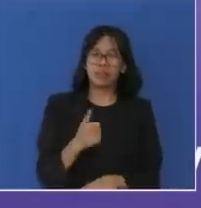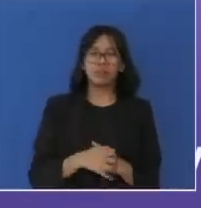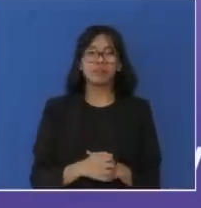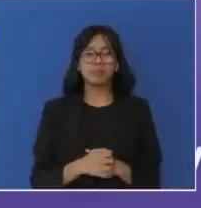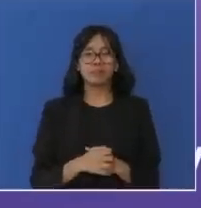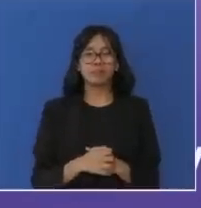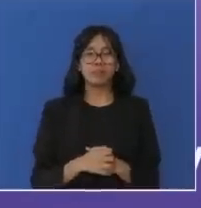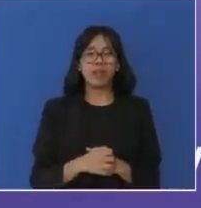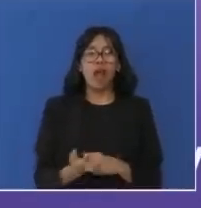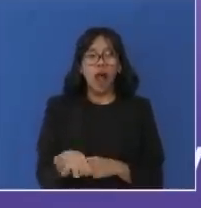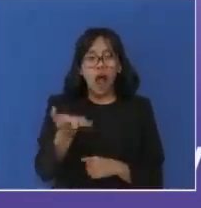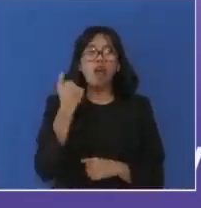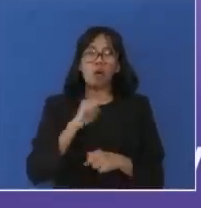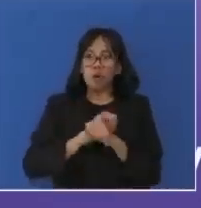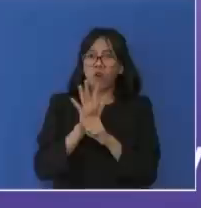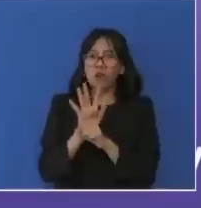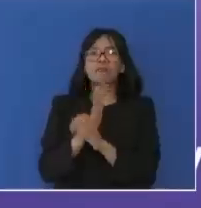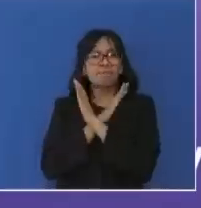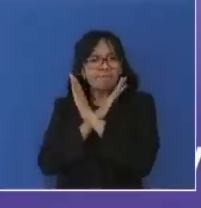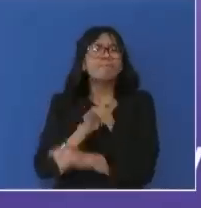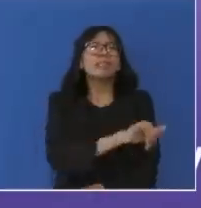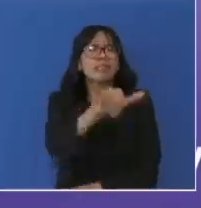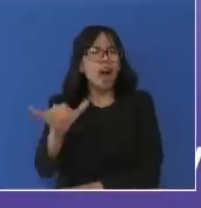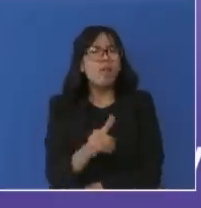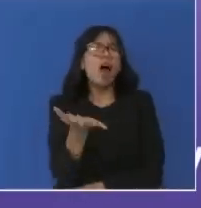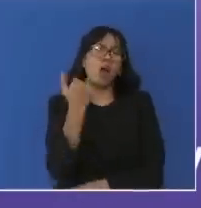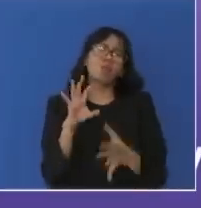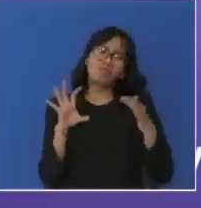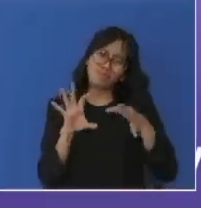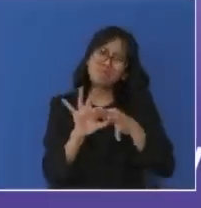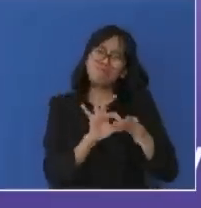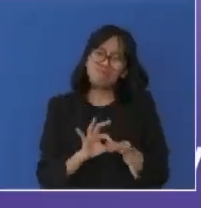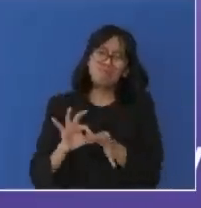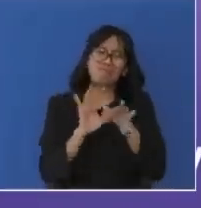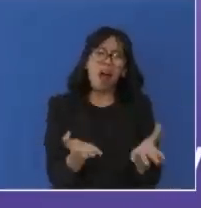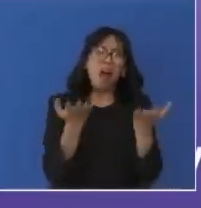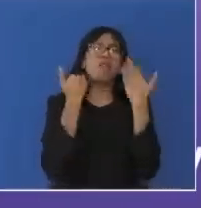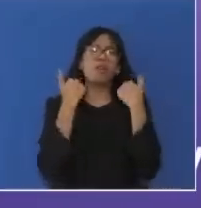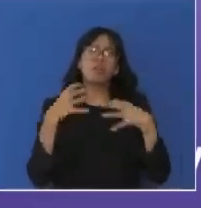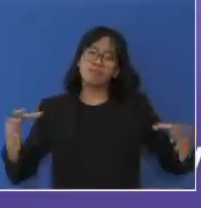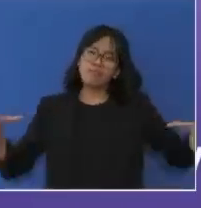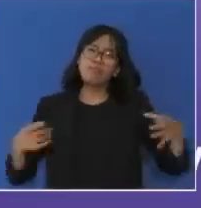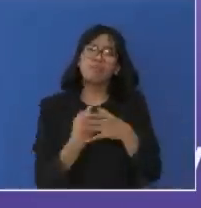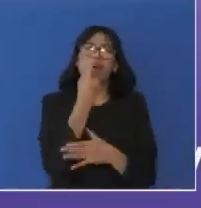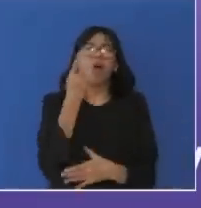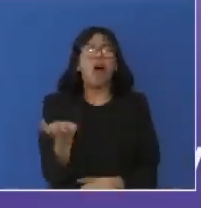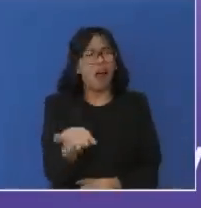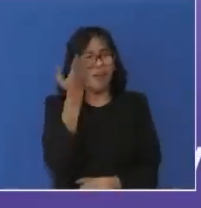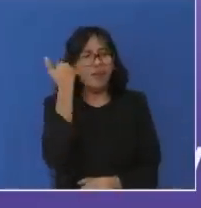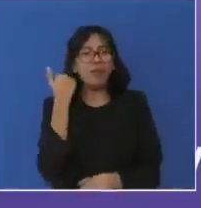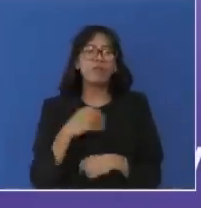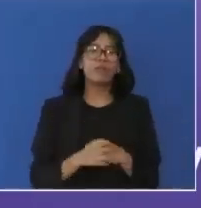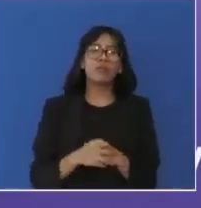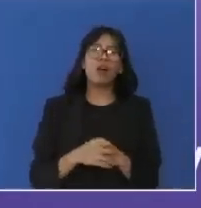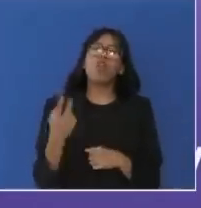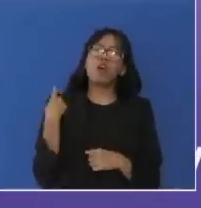kita hadapi bersama mari bergotong-royong mari bersatu Mari